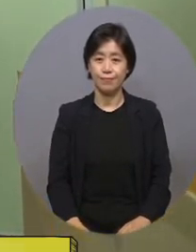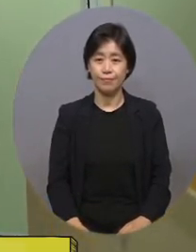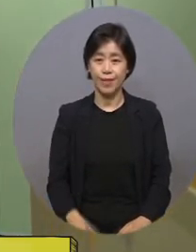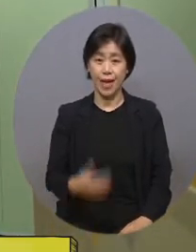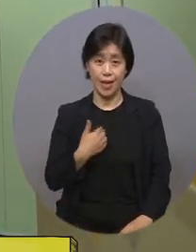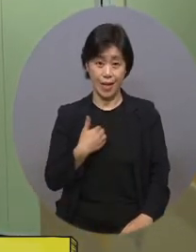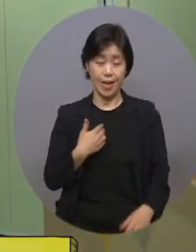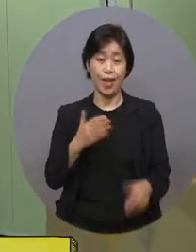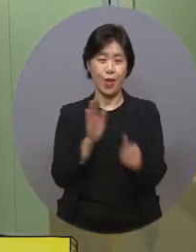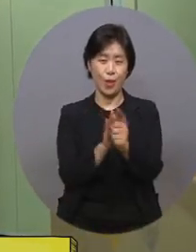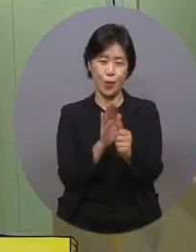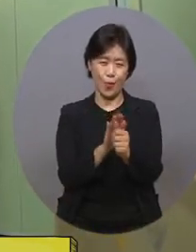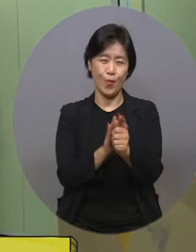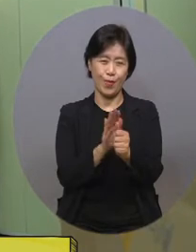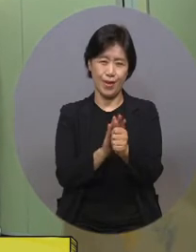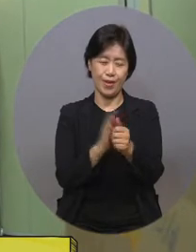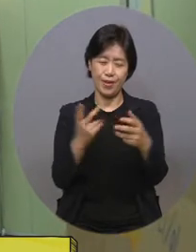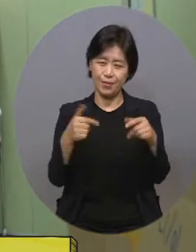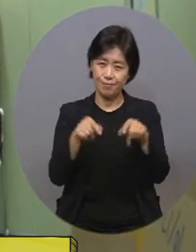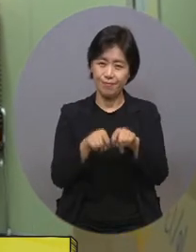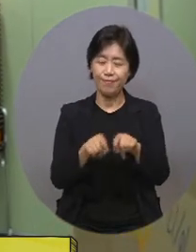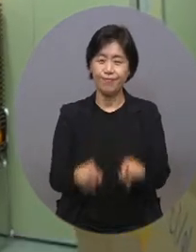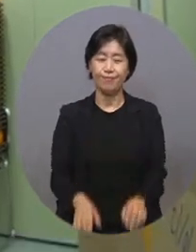저도 같이 도와서 해보도록 하겠습니다.